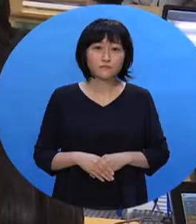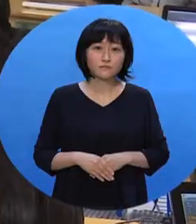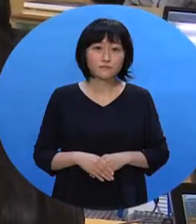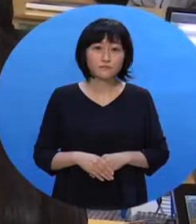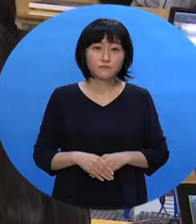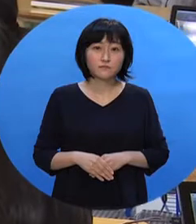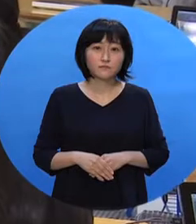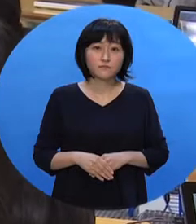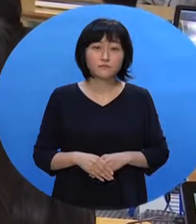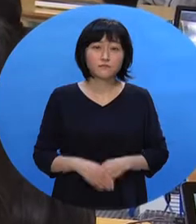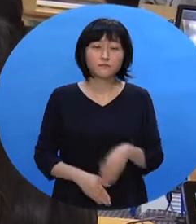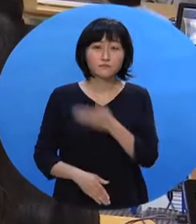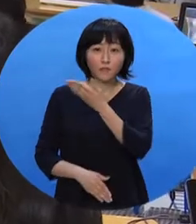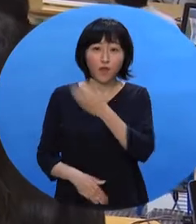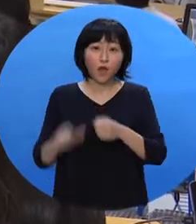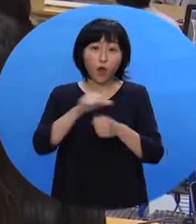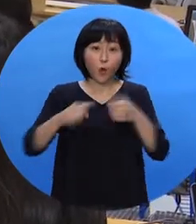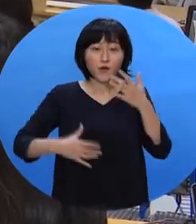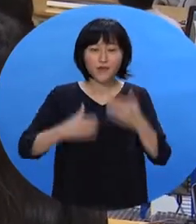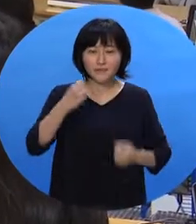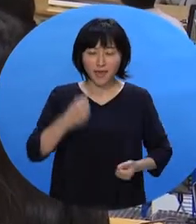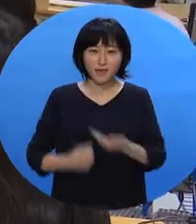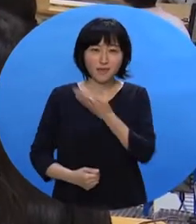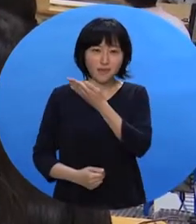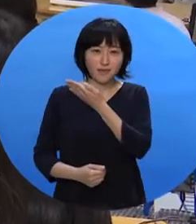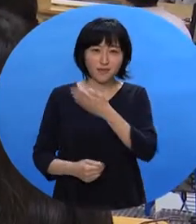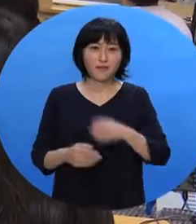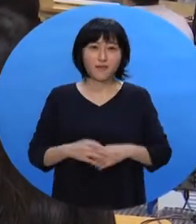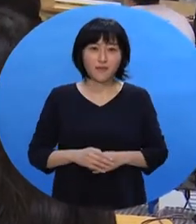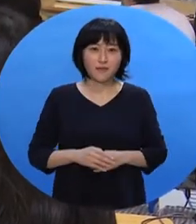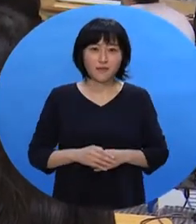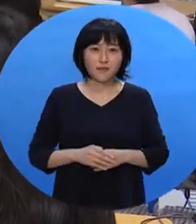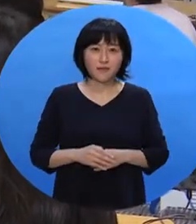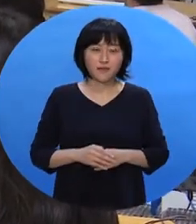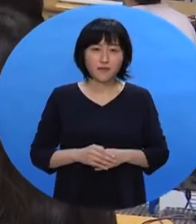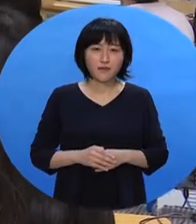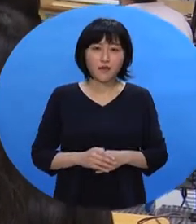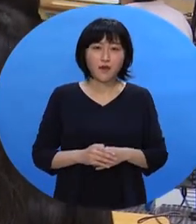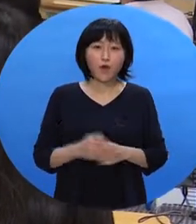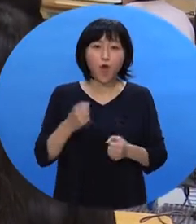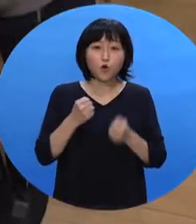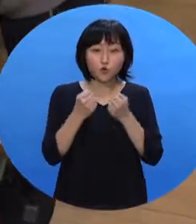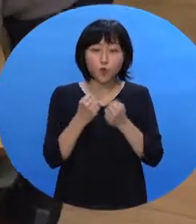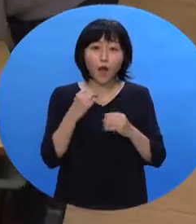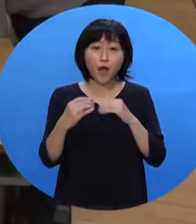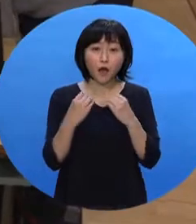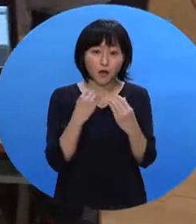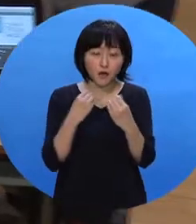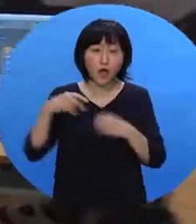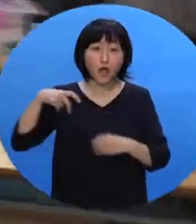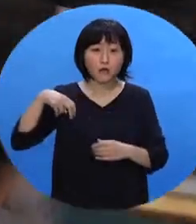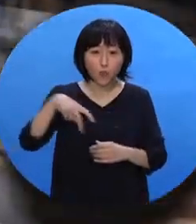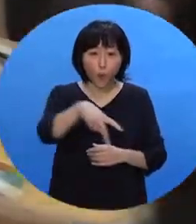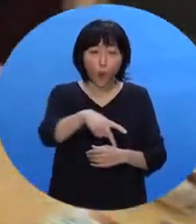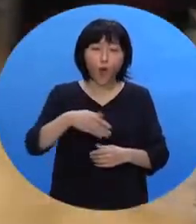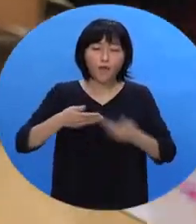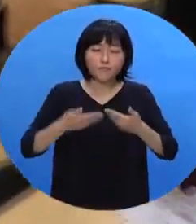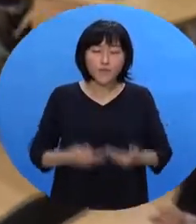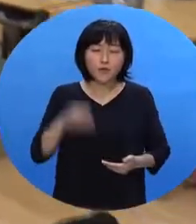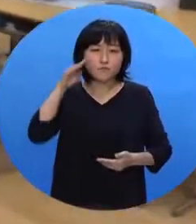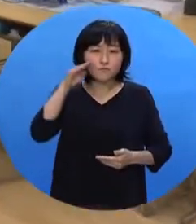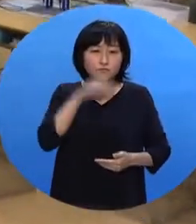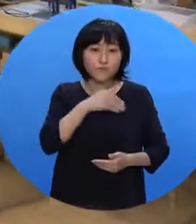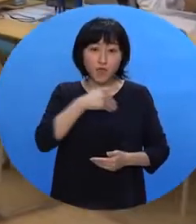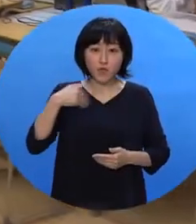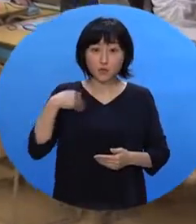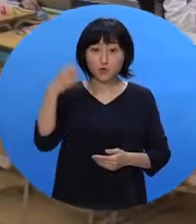あこの瞬間に こちらは5年生の教室。安全で車や人がスムーズに通行できる信